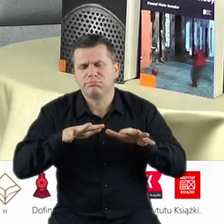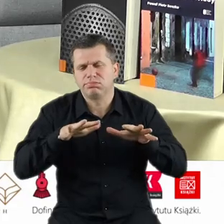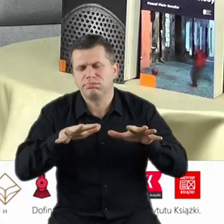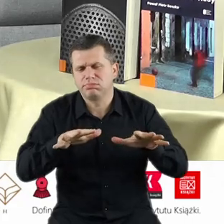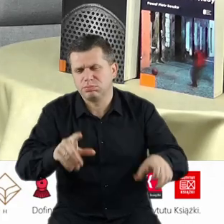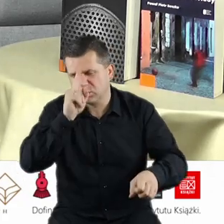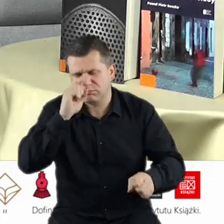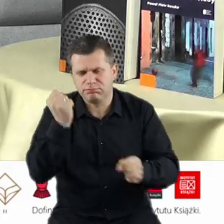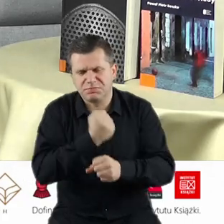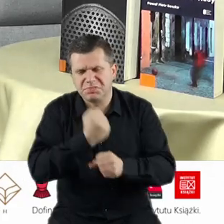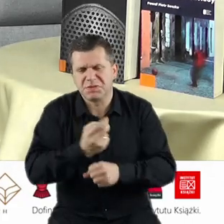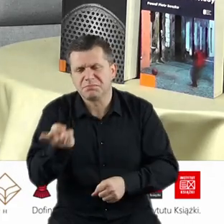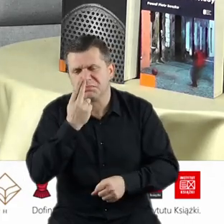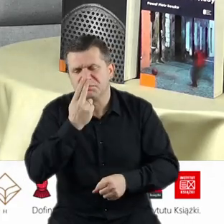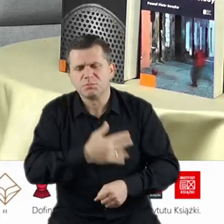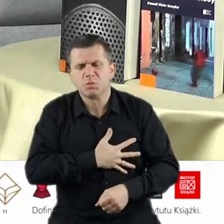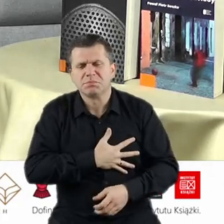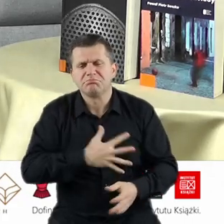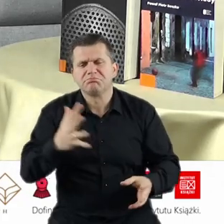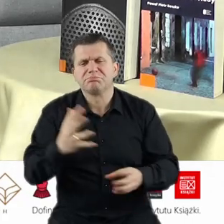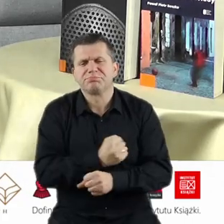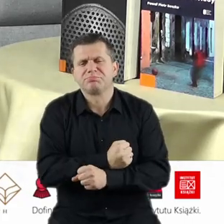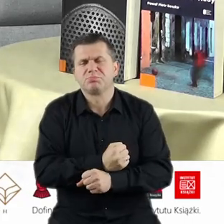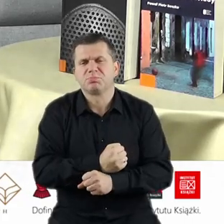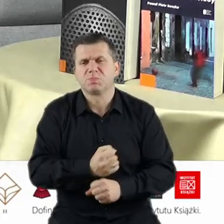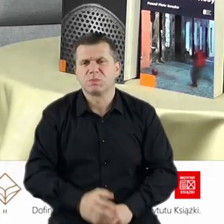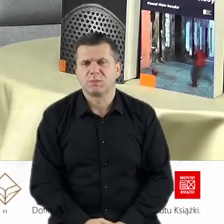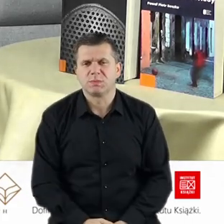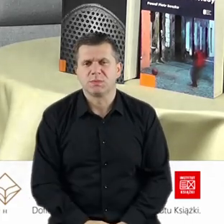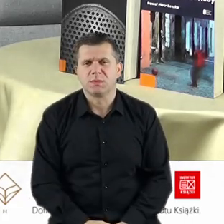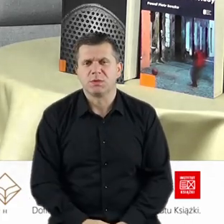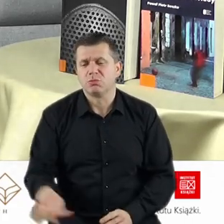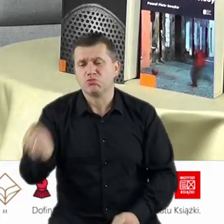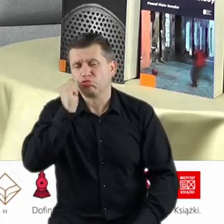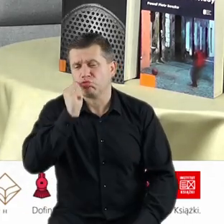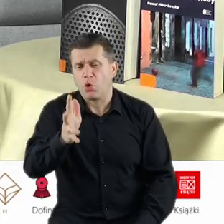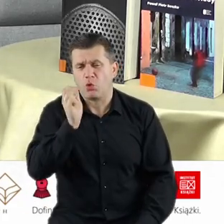sposób taki przemysłowy, gdzie